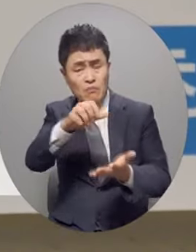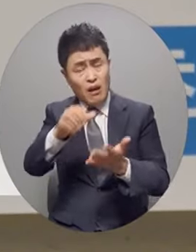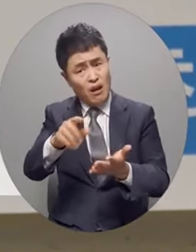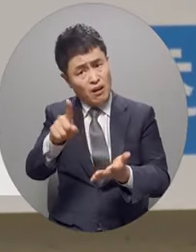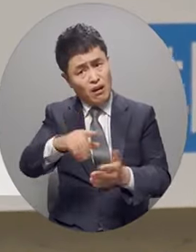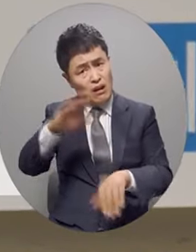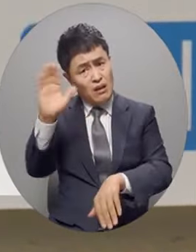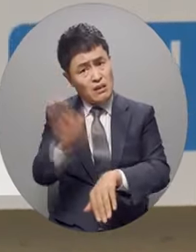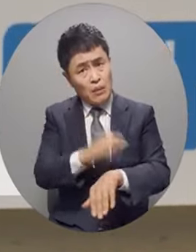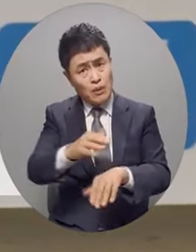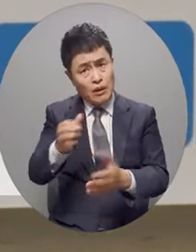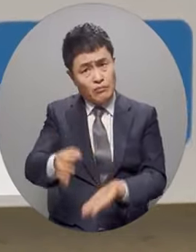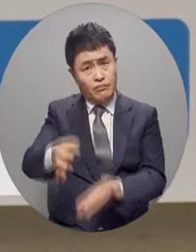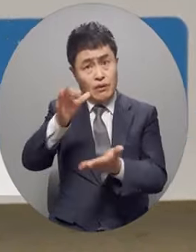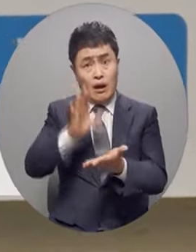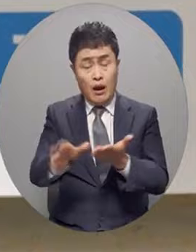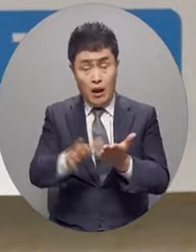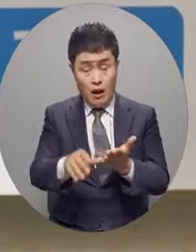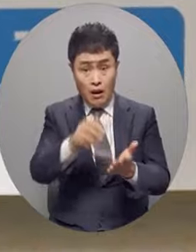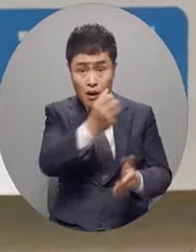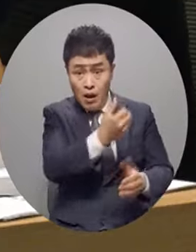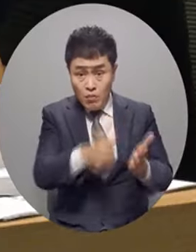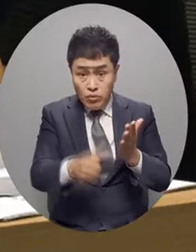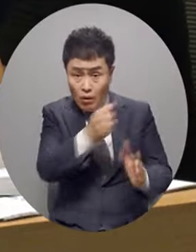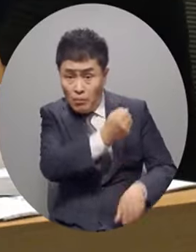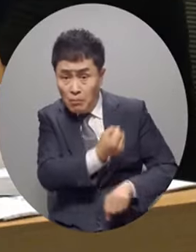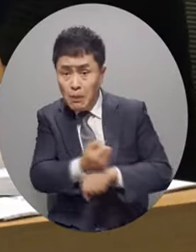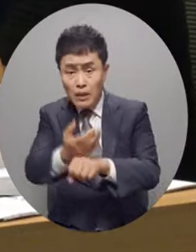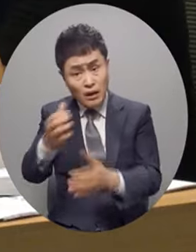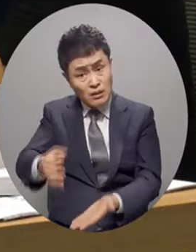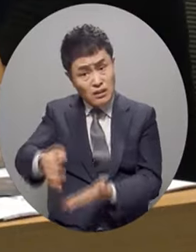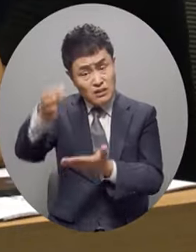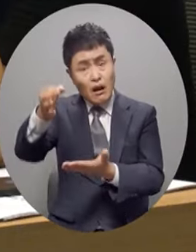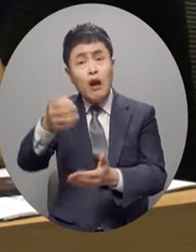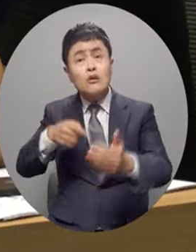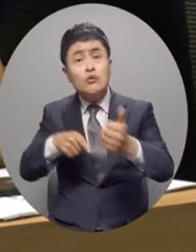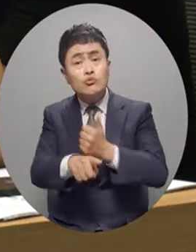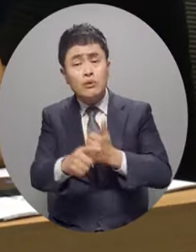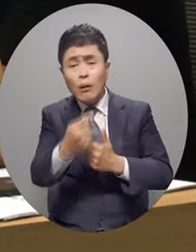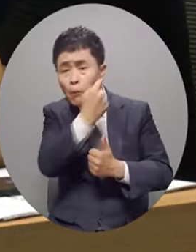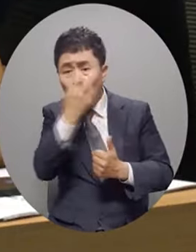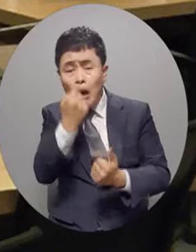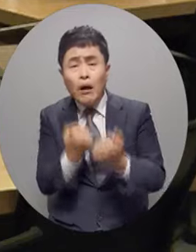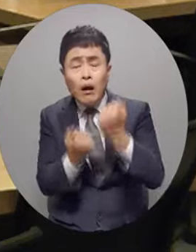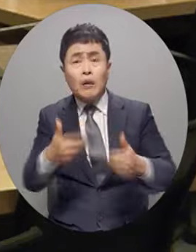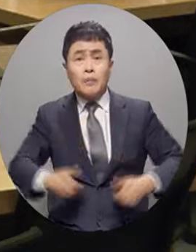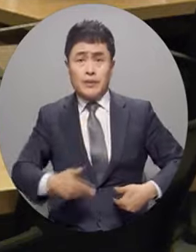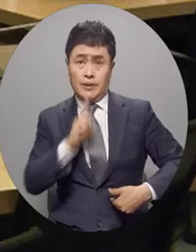남용이라면서 배달료를 인상한 정당한 이유를 입증해야 한다고 주장했습니다.